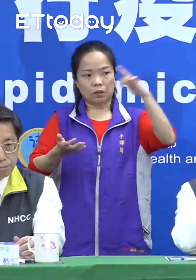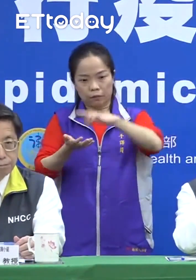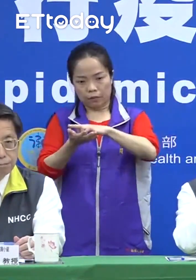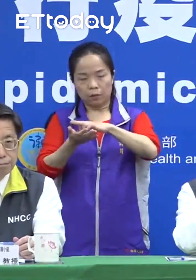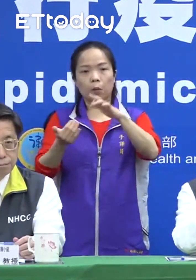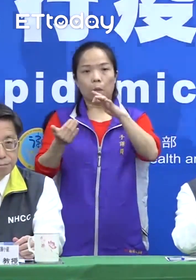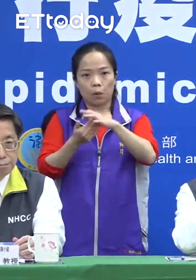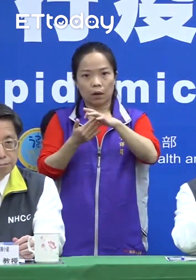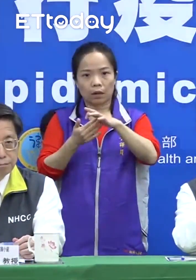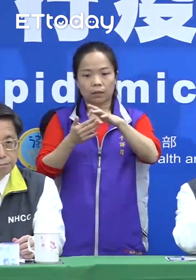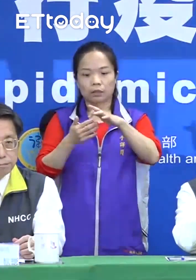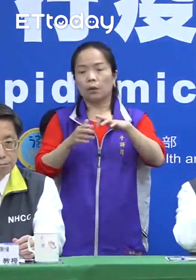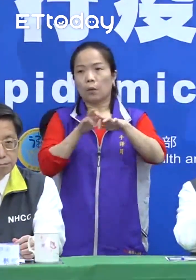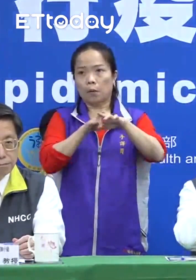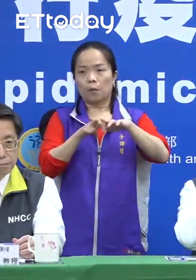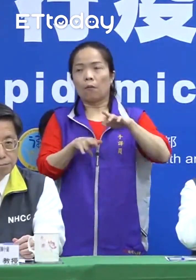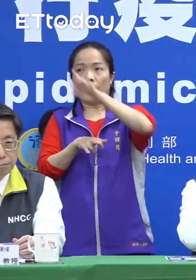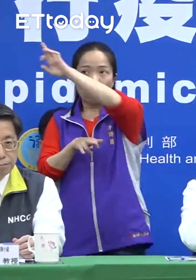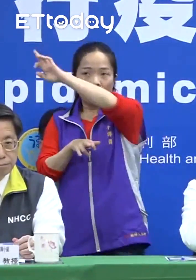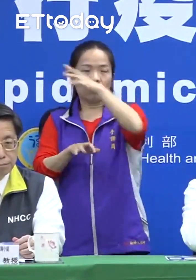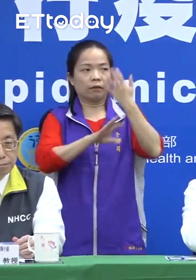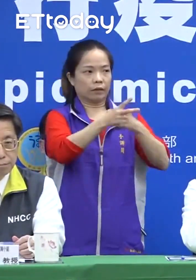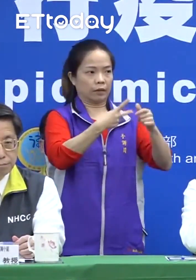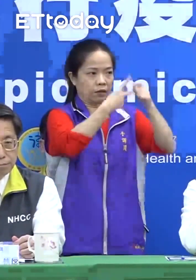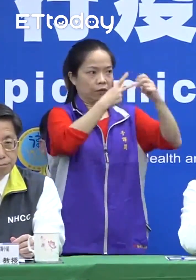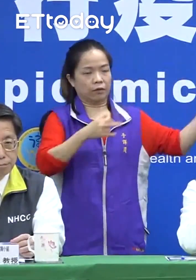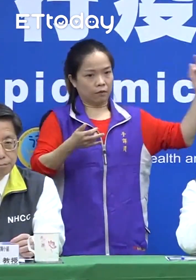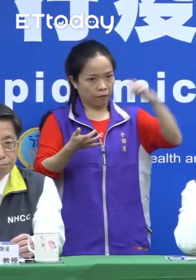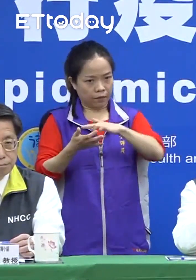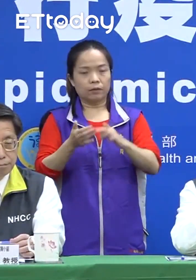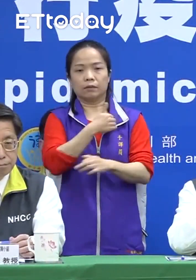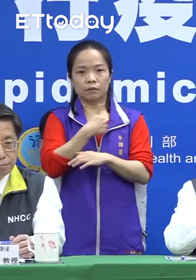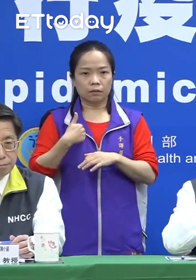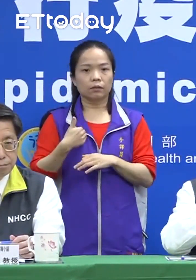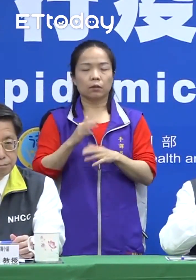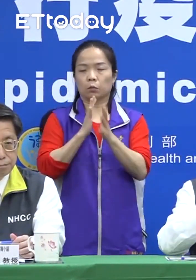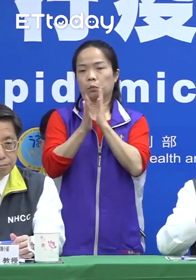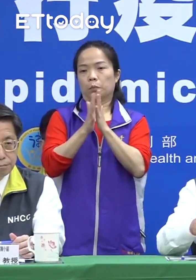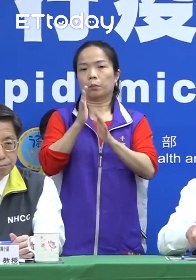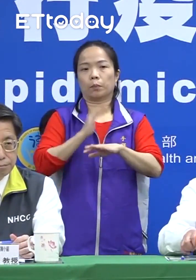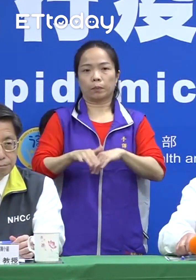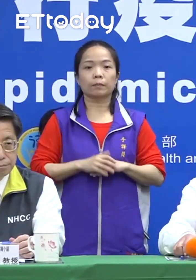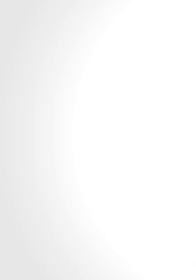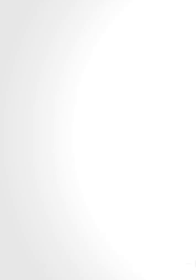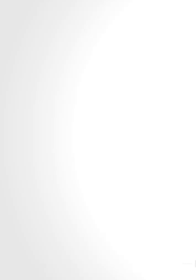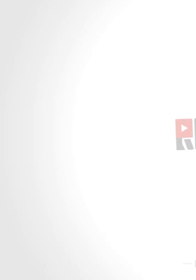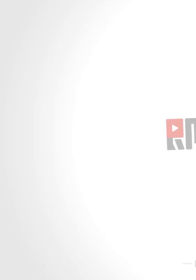下来，飞机走了，另外一台才会进来，好，所以我们会做适当的安排。